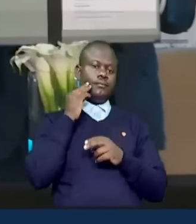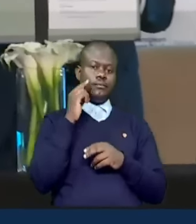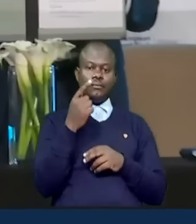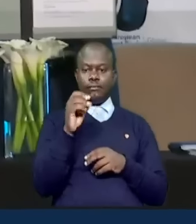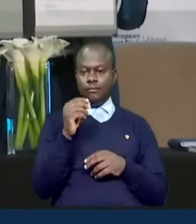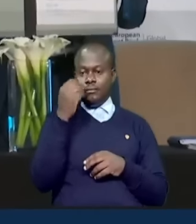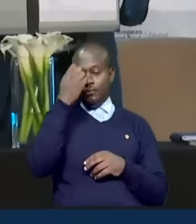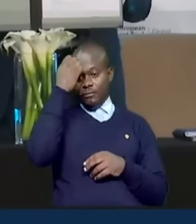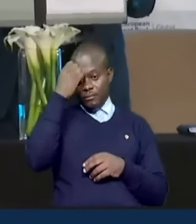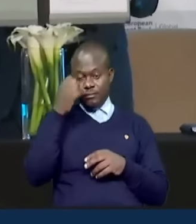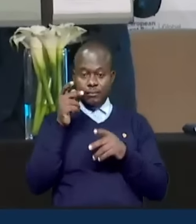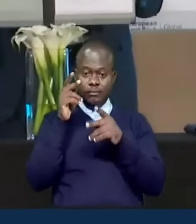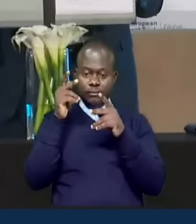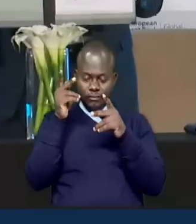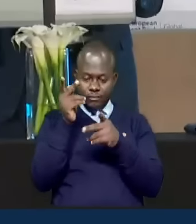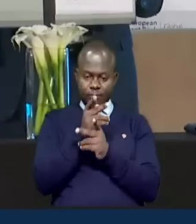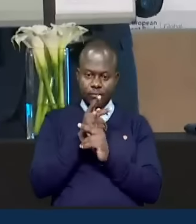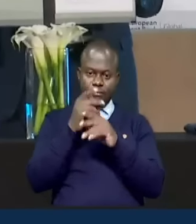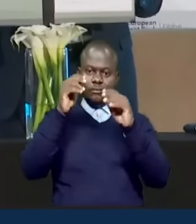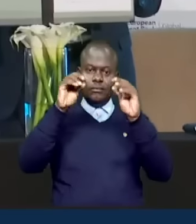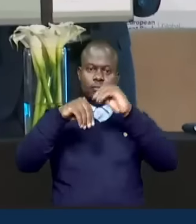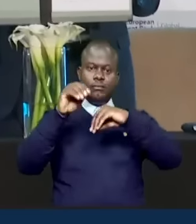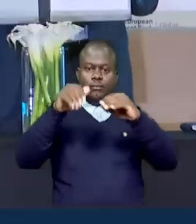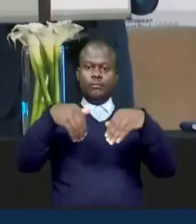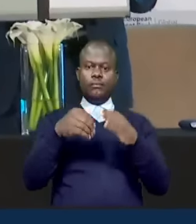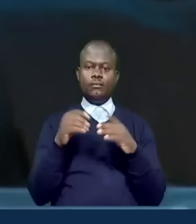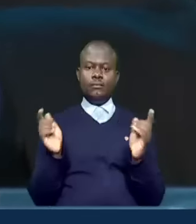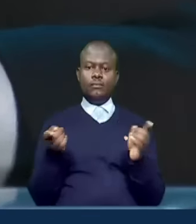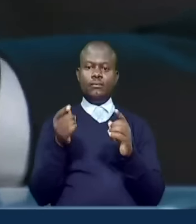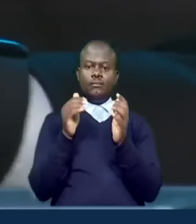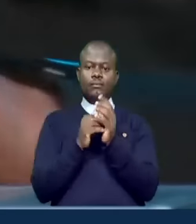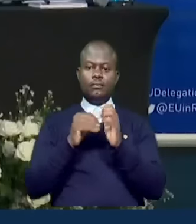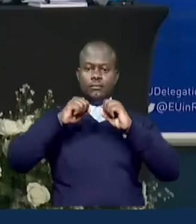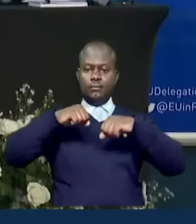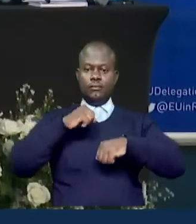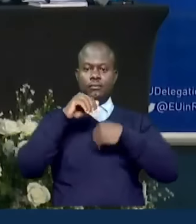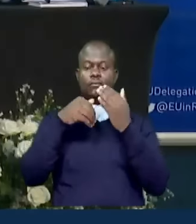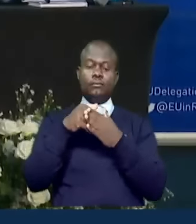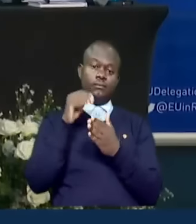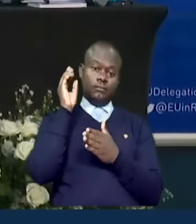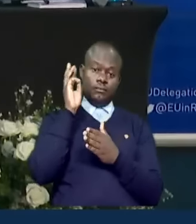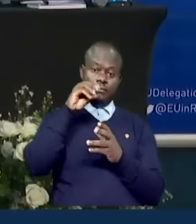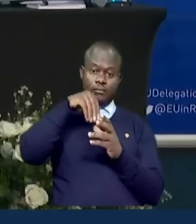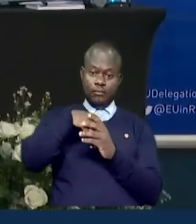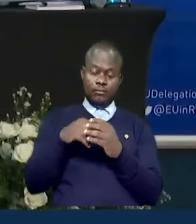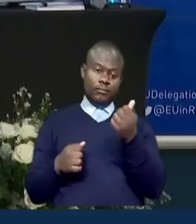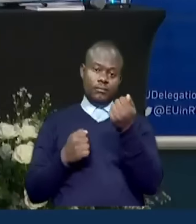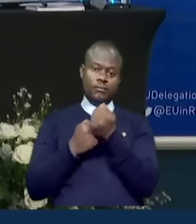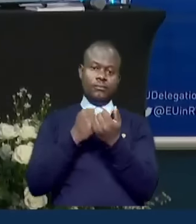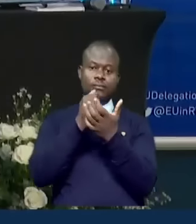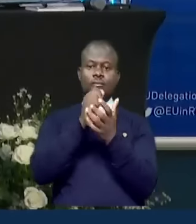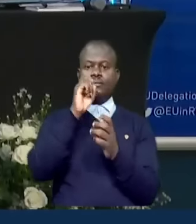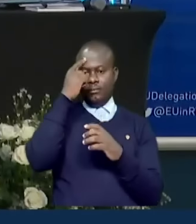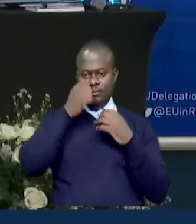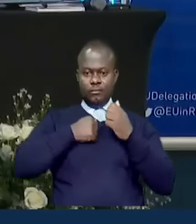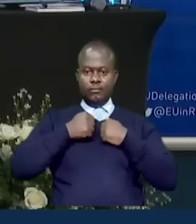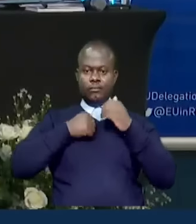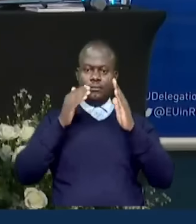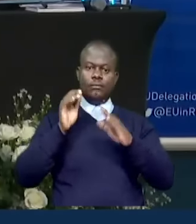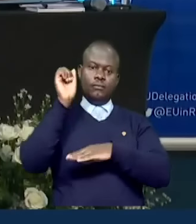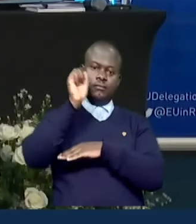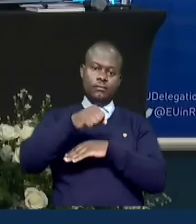kwita ku musaruro w'ibikomoka ku rwego rw'ubuhinzi ndetse n'ubworozi akaba ari n'amasezerano kandi akubiyemo n'inkunga yo gufasha Leta y'u Rwanda kurushaho